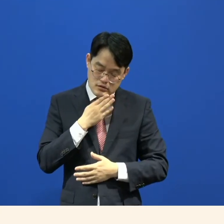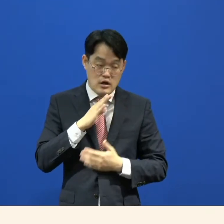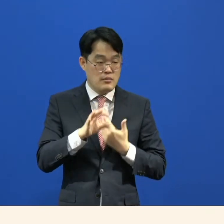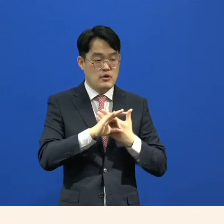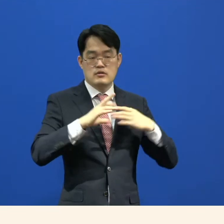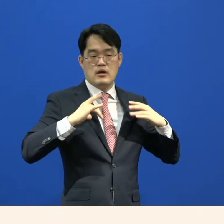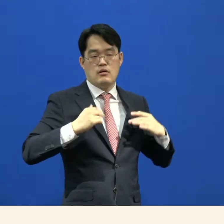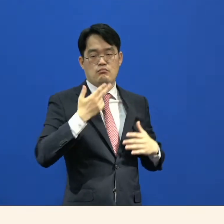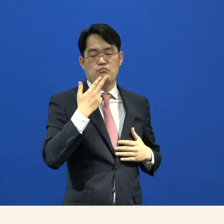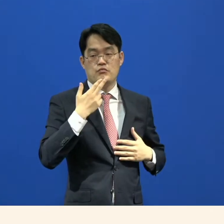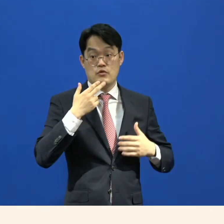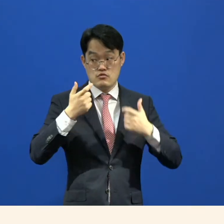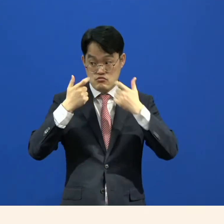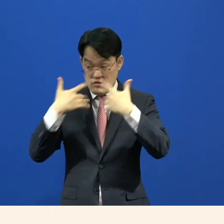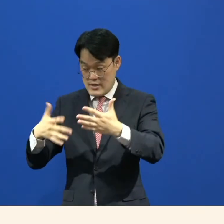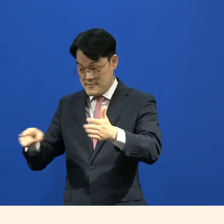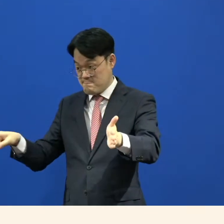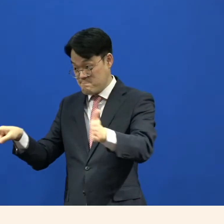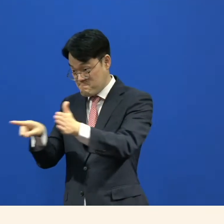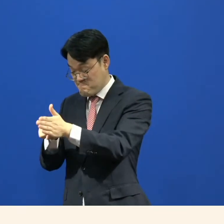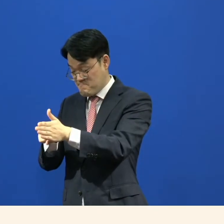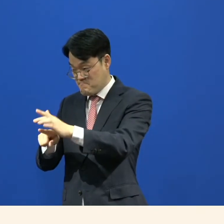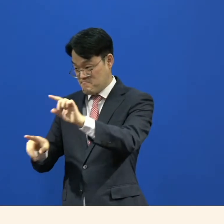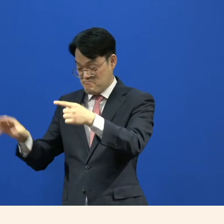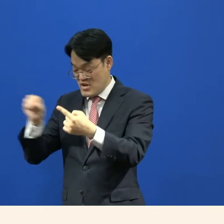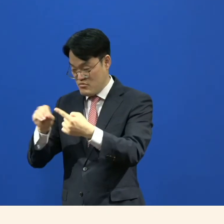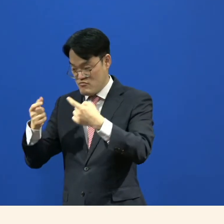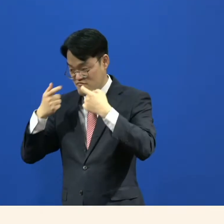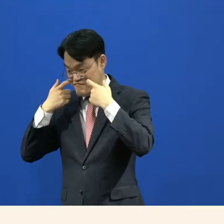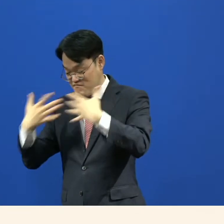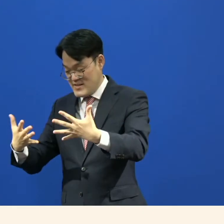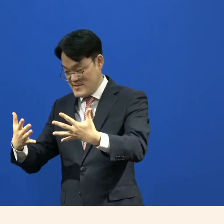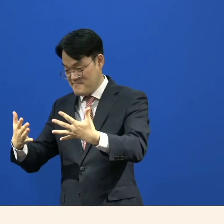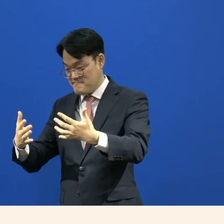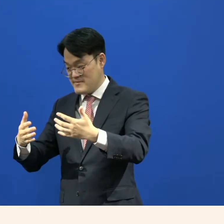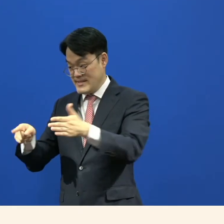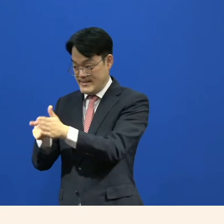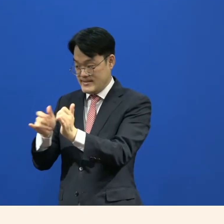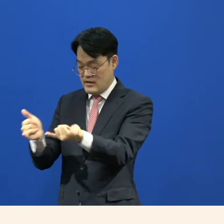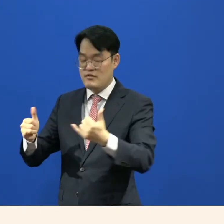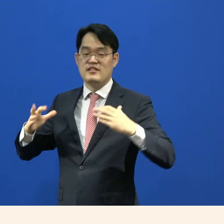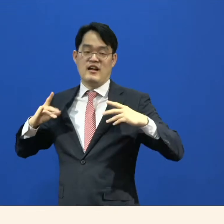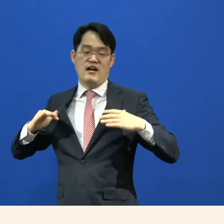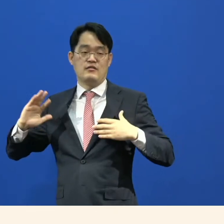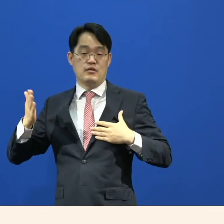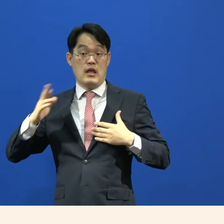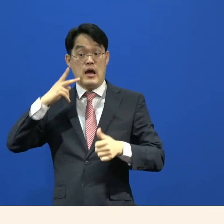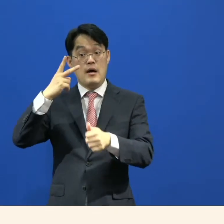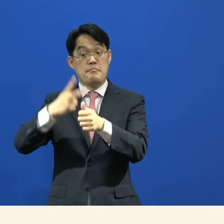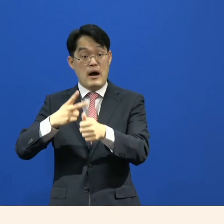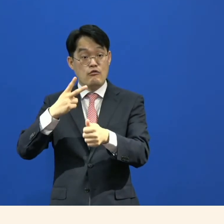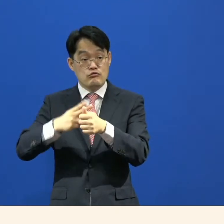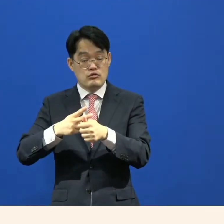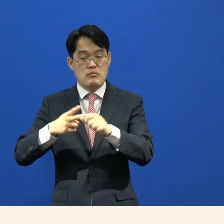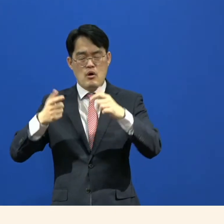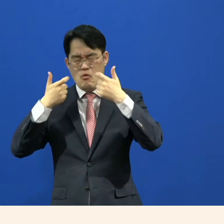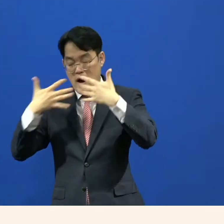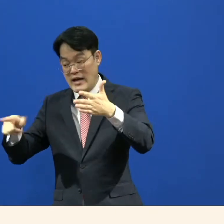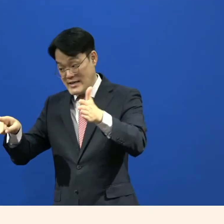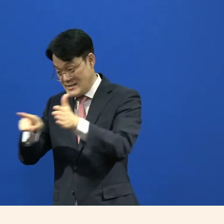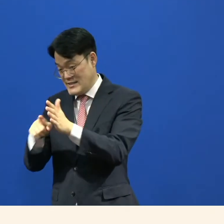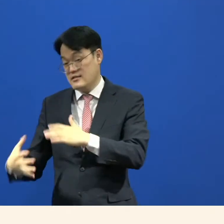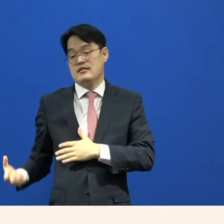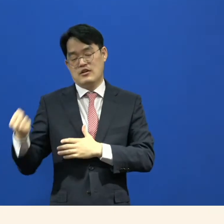가진 사람들은 다른 것들로 인하여 흔들리지 않습니다. 바울은 십자가는 다른 것과 비교 불가능하다는 사실을